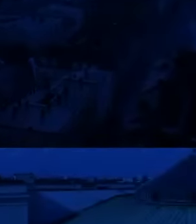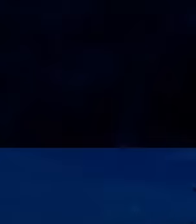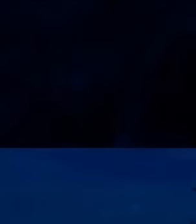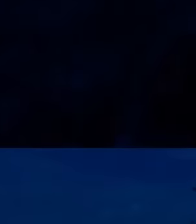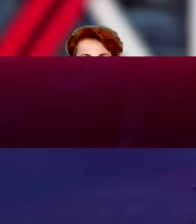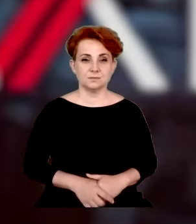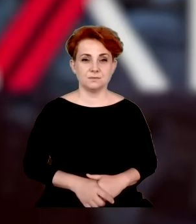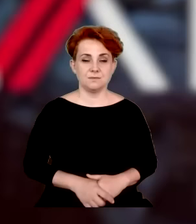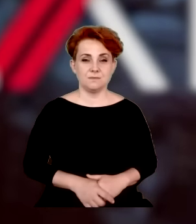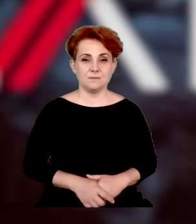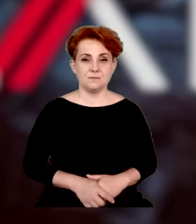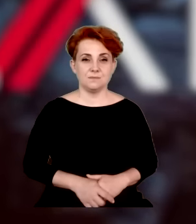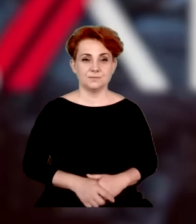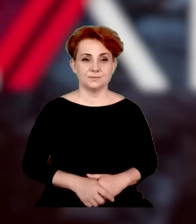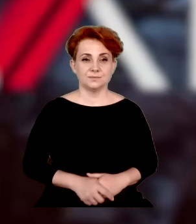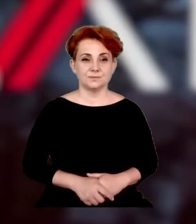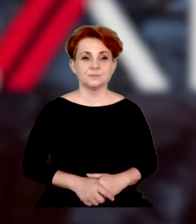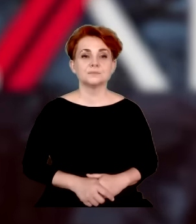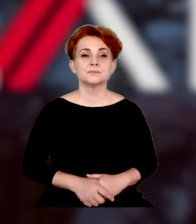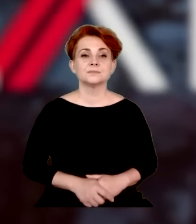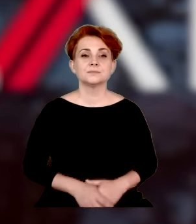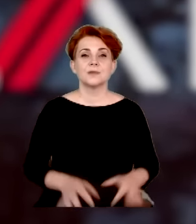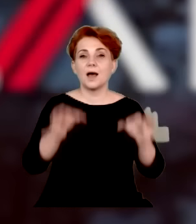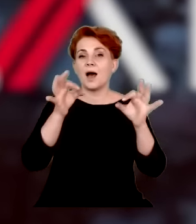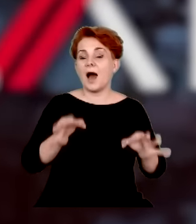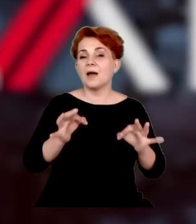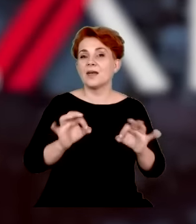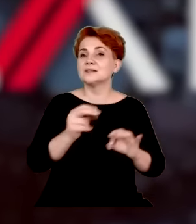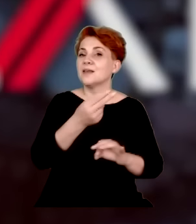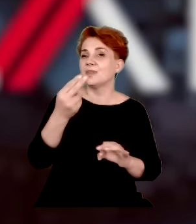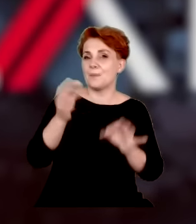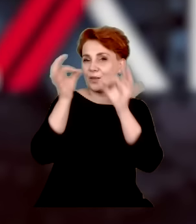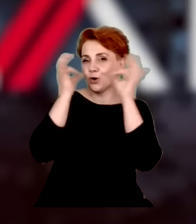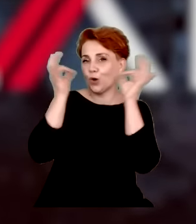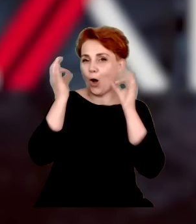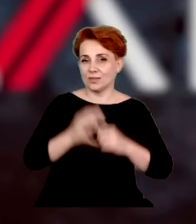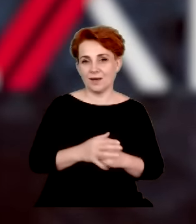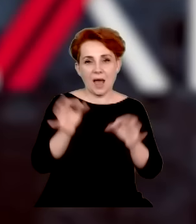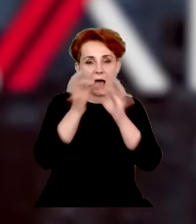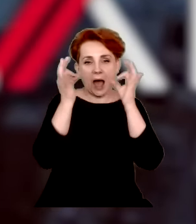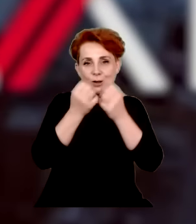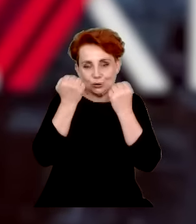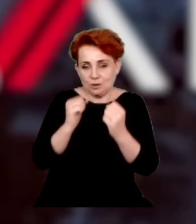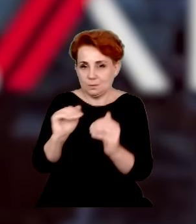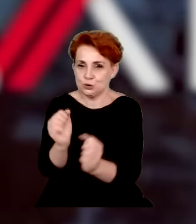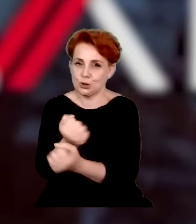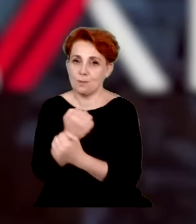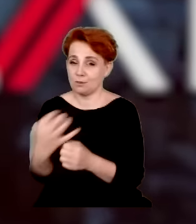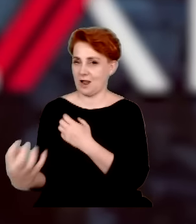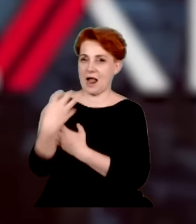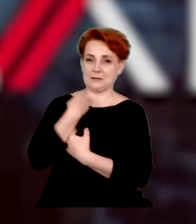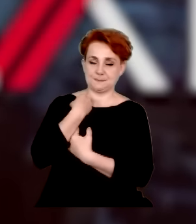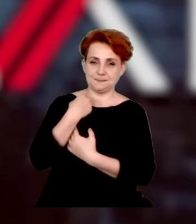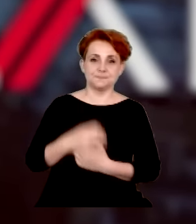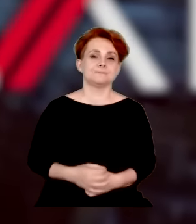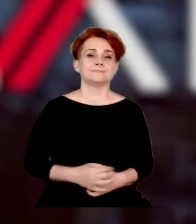deskorolce. A teraz coś u nas o kotkach. Niestety takich, do których raczej ciężko się przytulić, bo mogą ugryźć. Ale kto